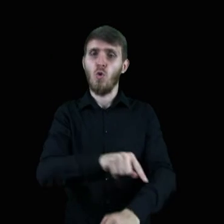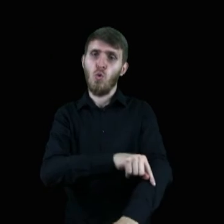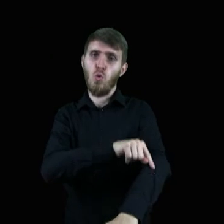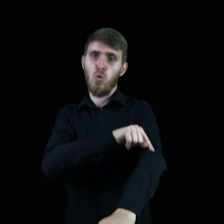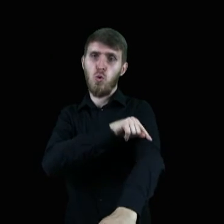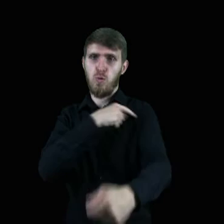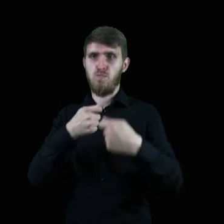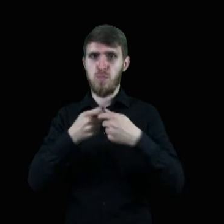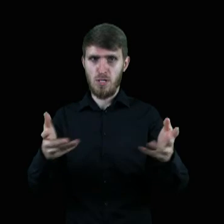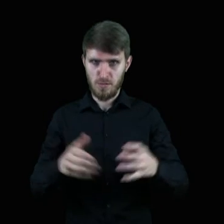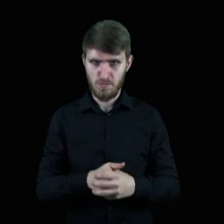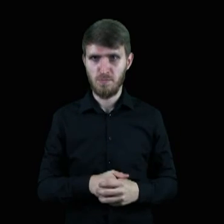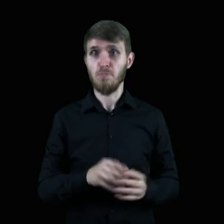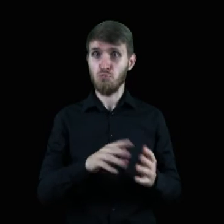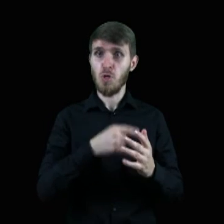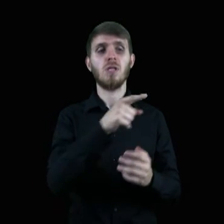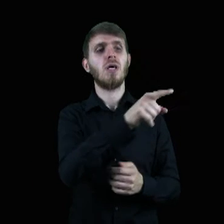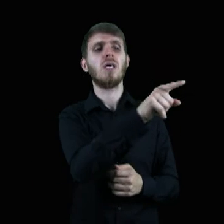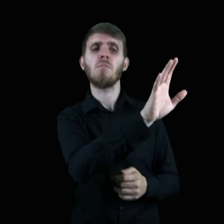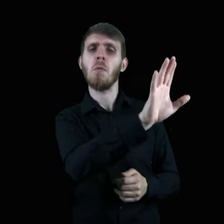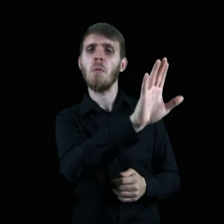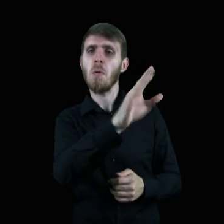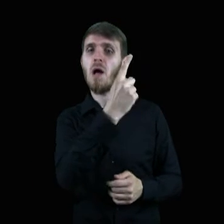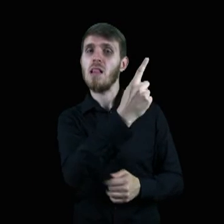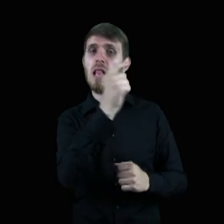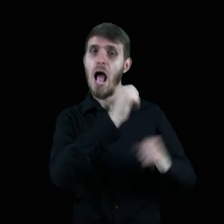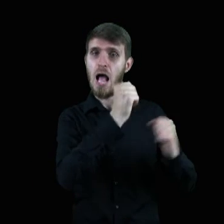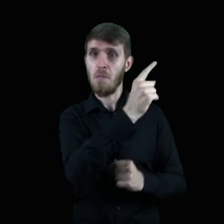Tylko, że oni mają pozycję tak zwaną długą.